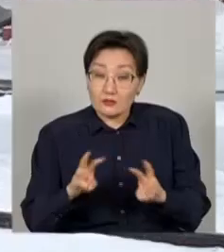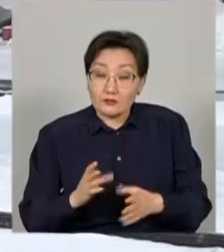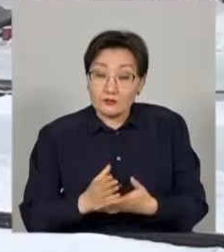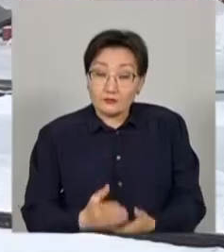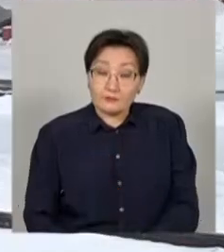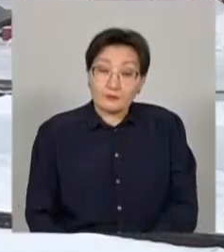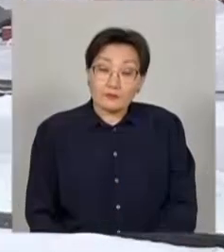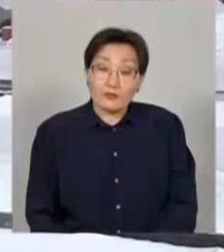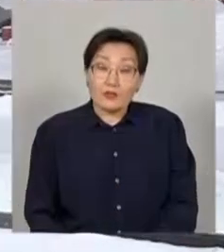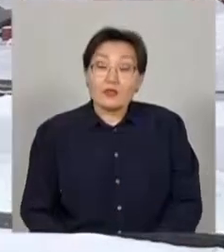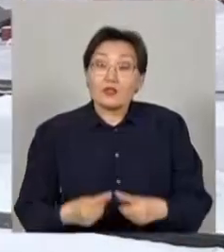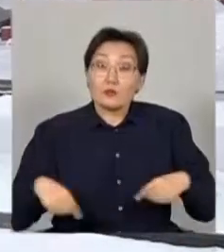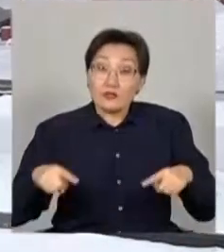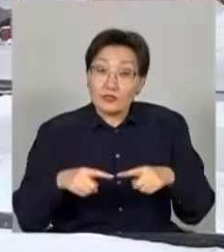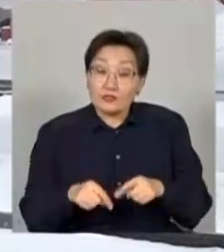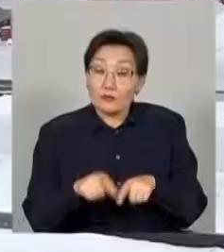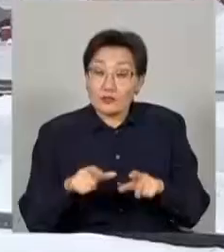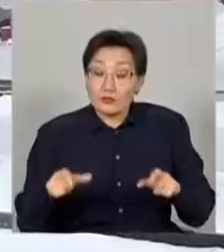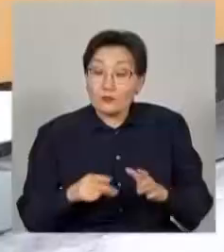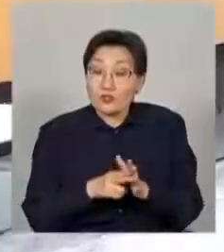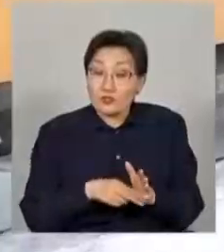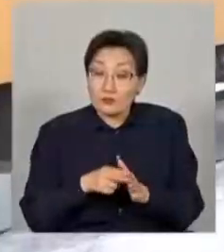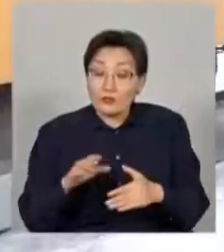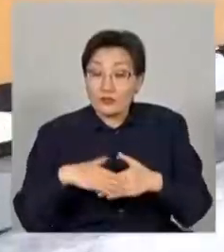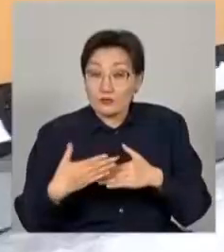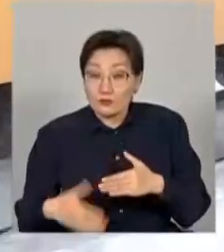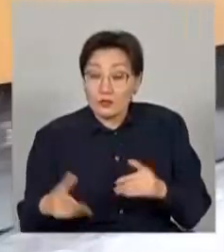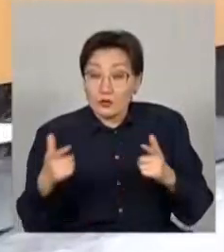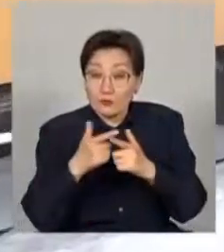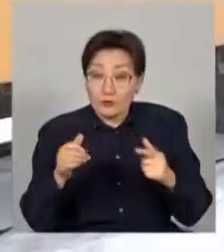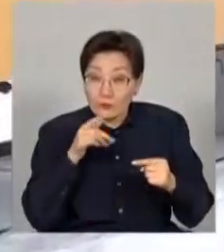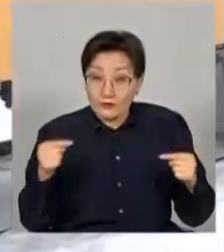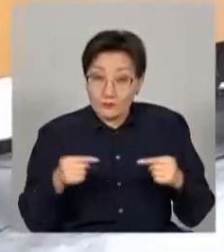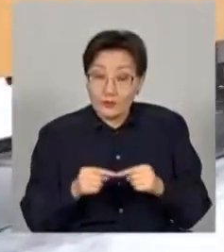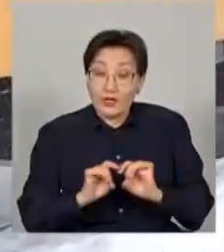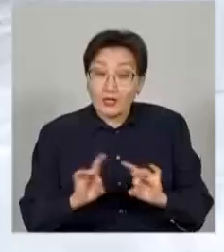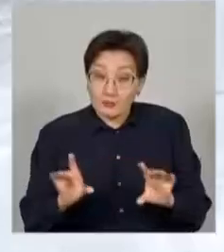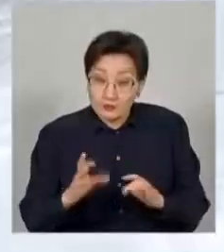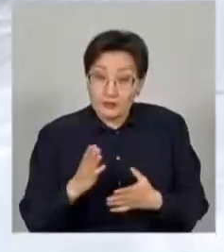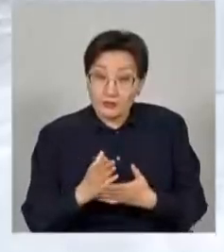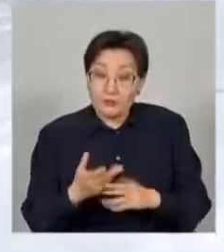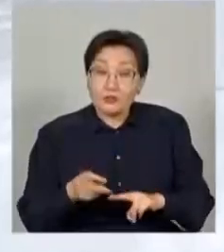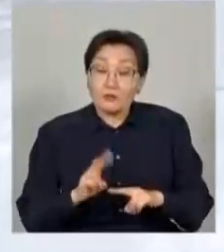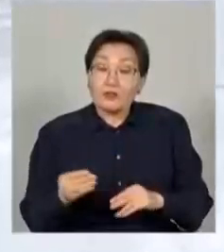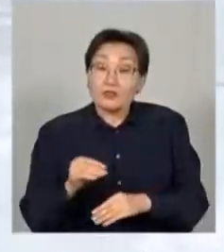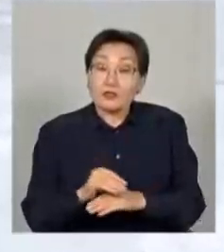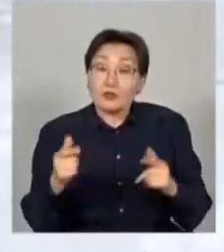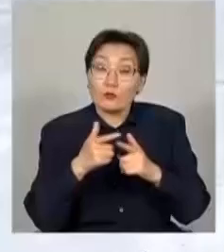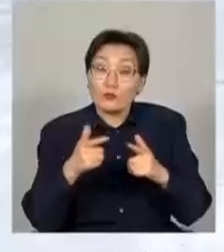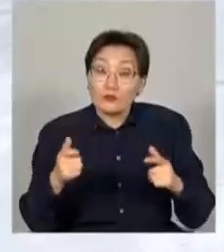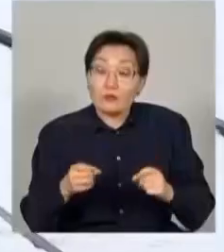етілуде. Тасымалдаушы компания жолаушыларға пойыздардың кешігу туралы ақпарат уақытылы жіберіліп жатқанын айтады. Сондай-ақ қосымша